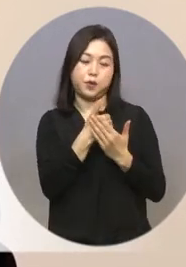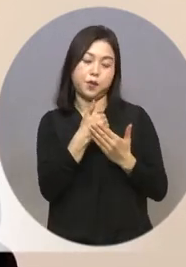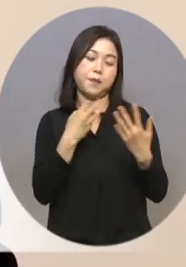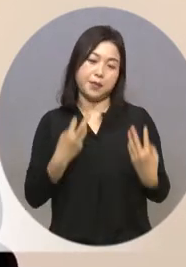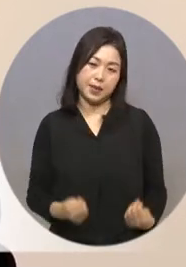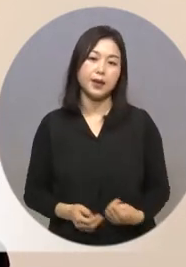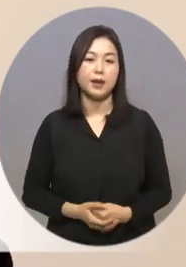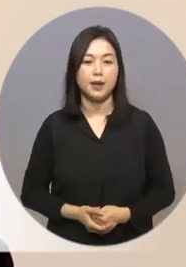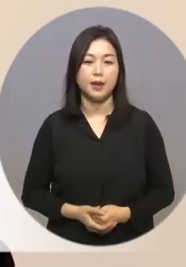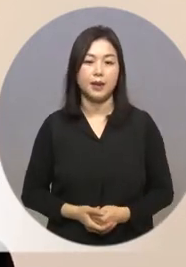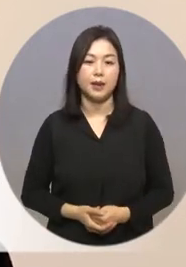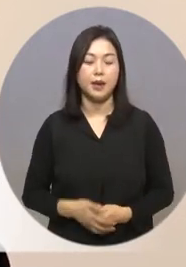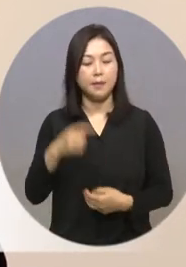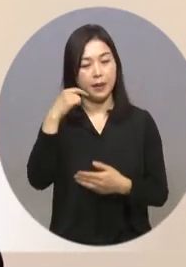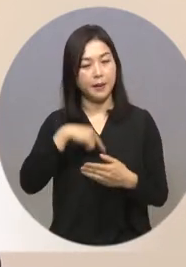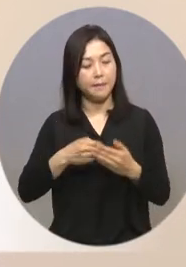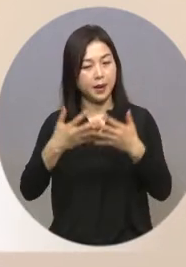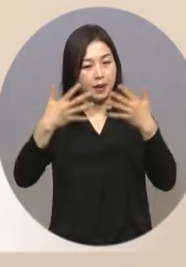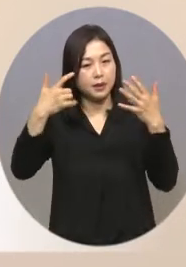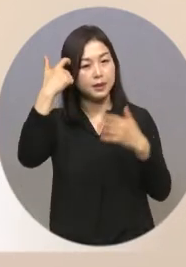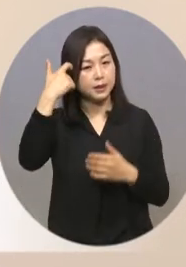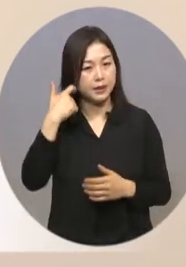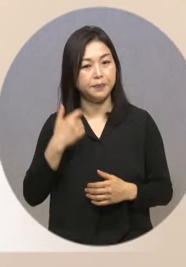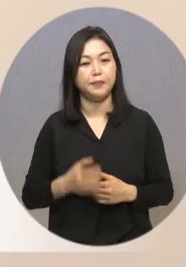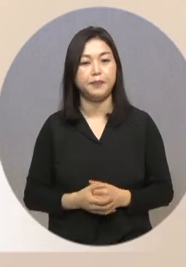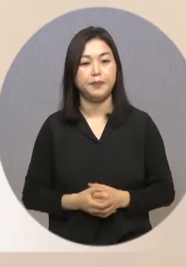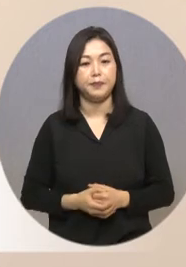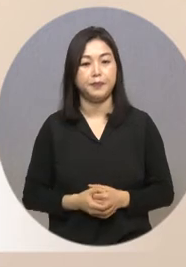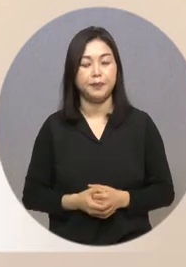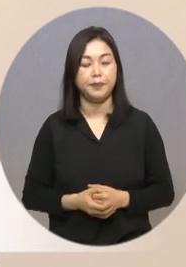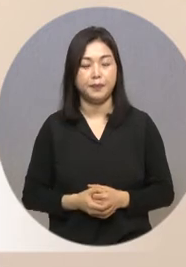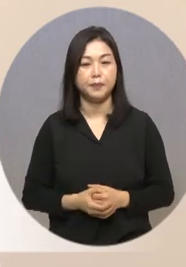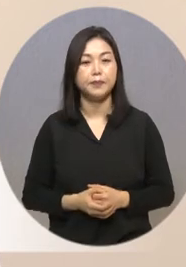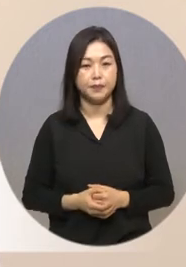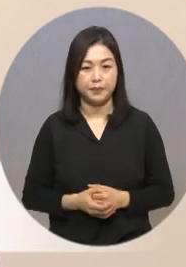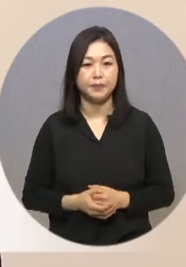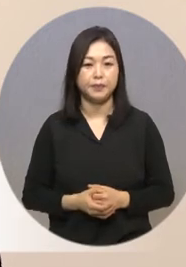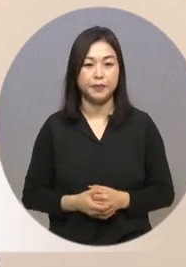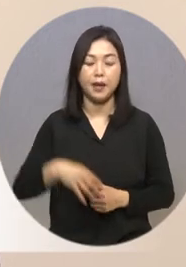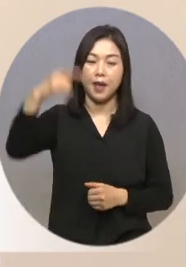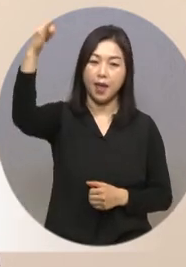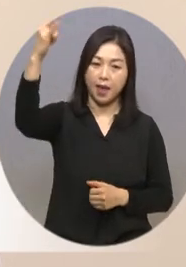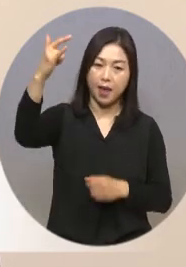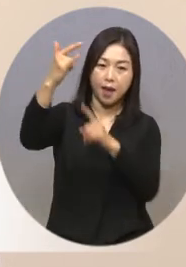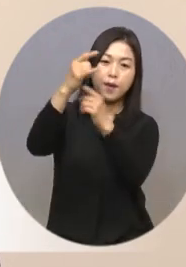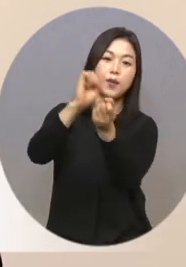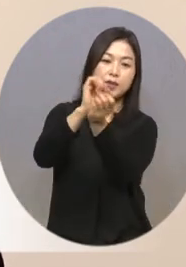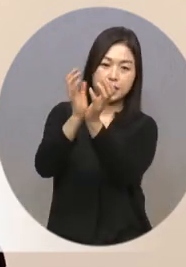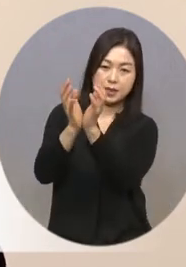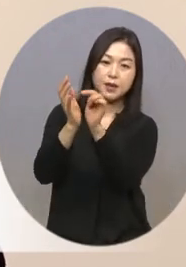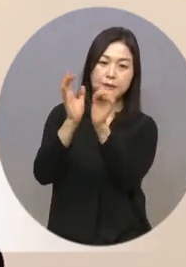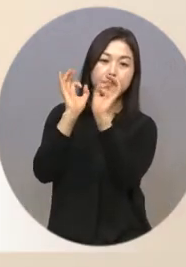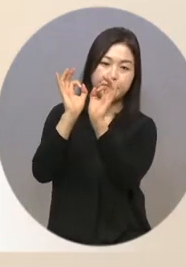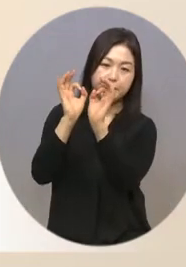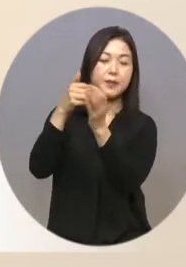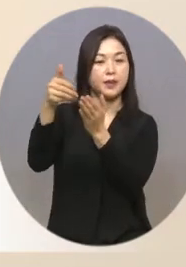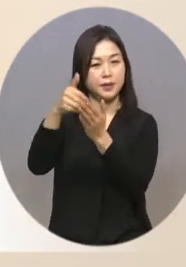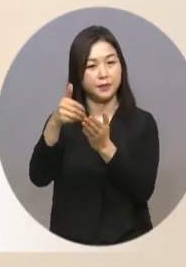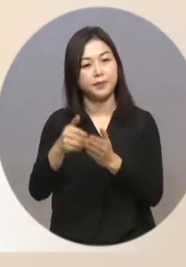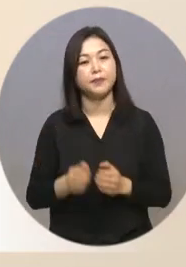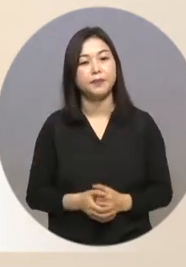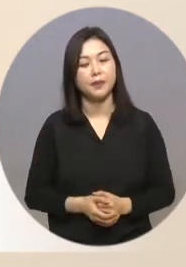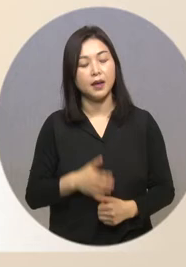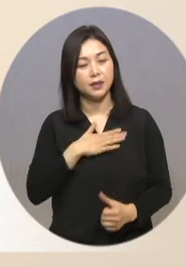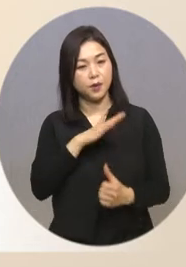받았거든요 마음이 화사해 진다고 할까요 2 그래서 해바라기를 많이 그리게 될 것 같습니다 제 어렸을